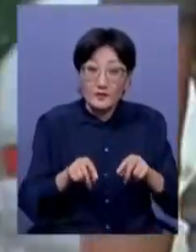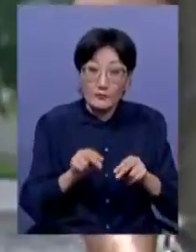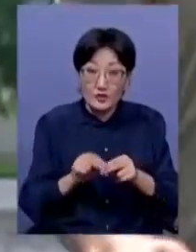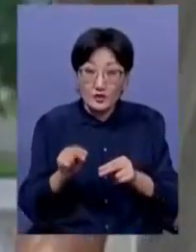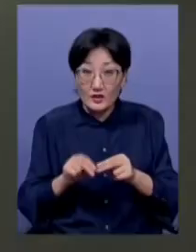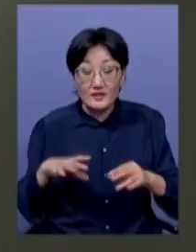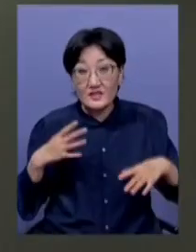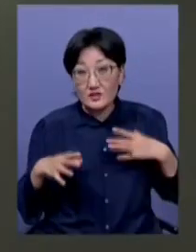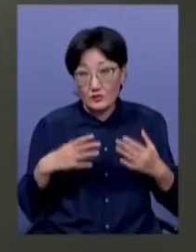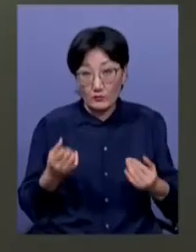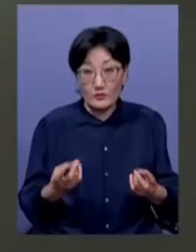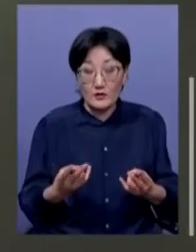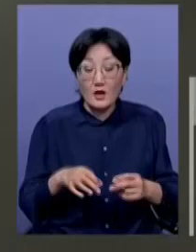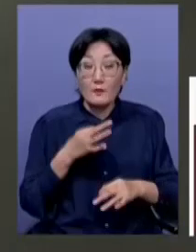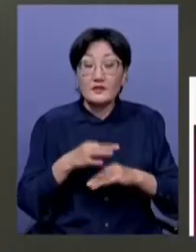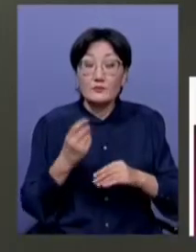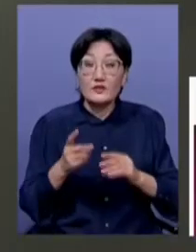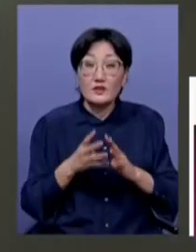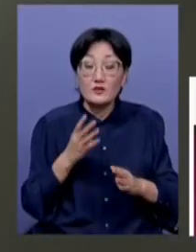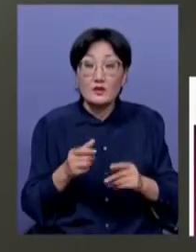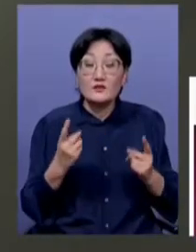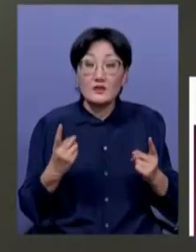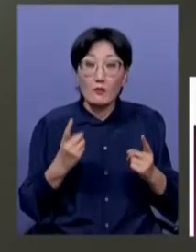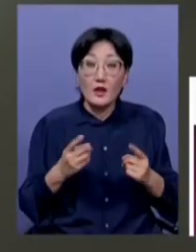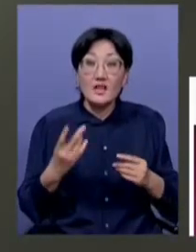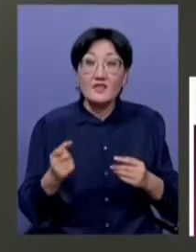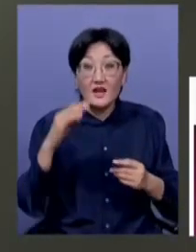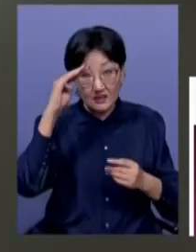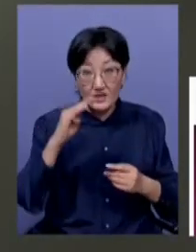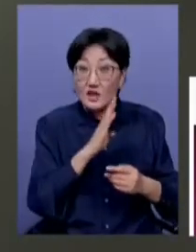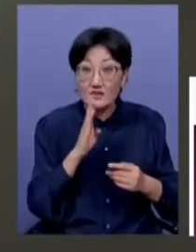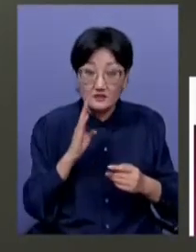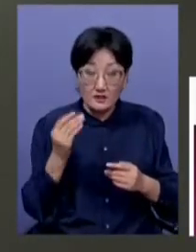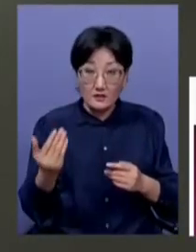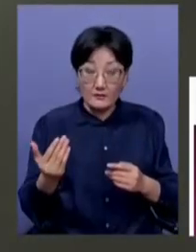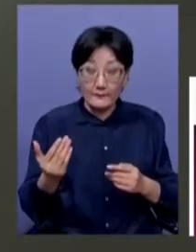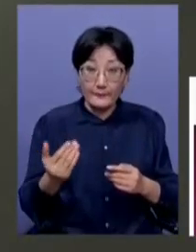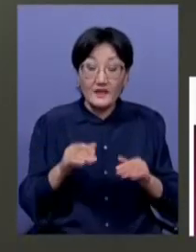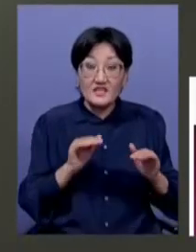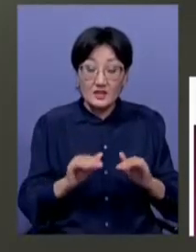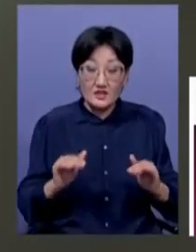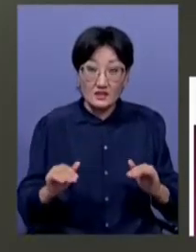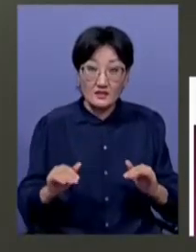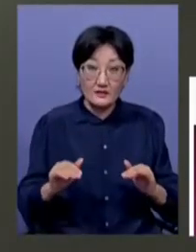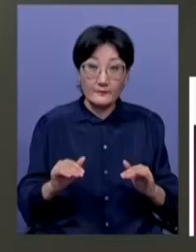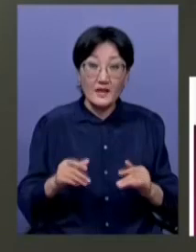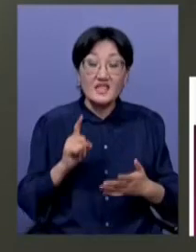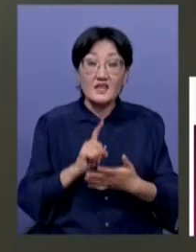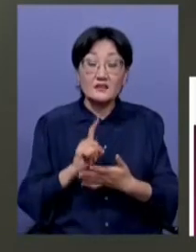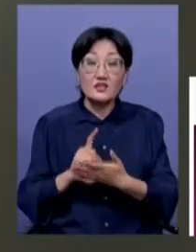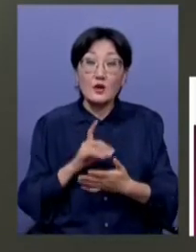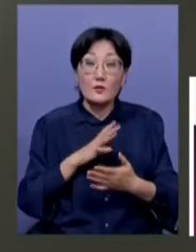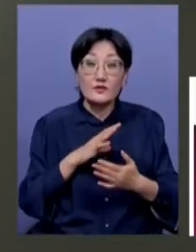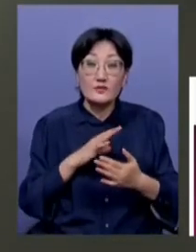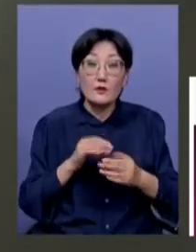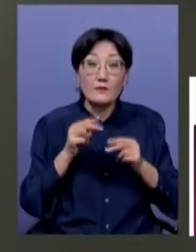секций. Ответственность в первую очередь и самая большая лежит на родителях. Дети должны быть в